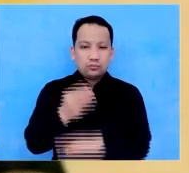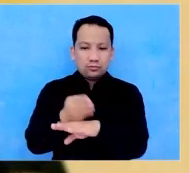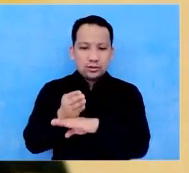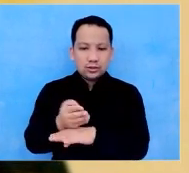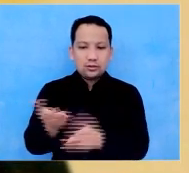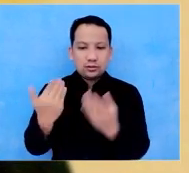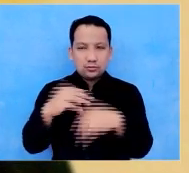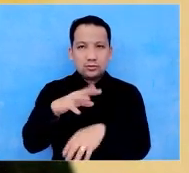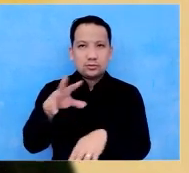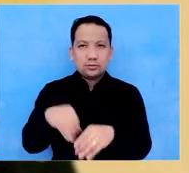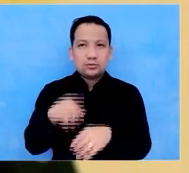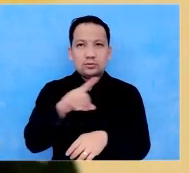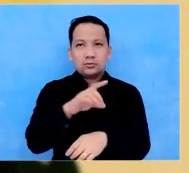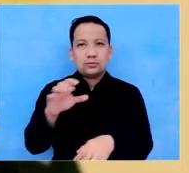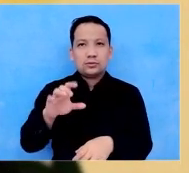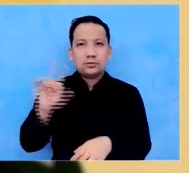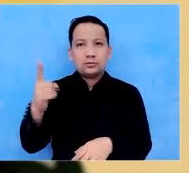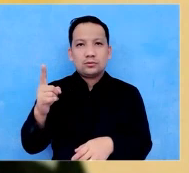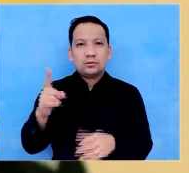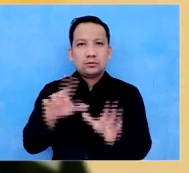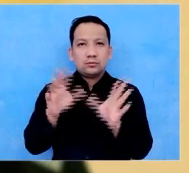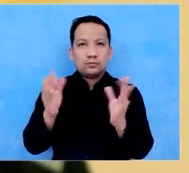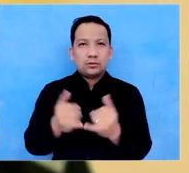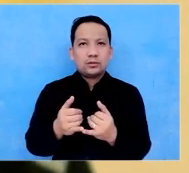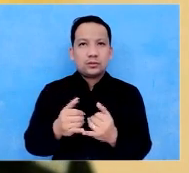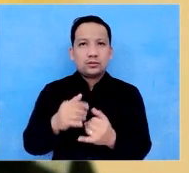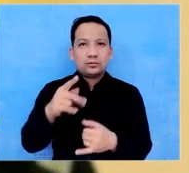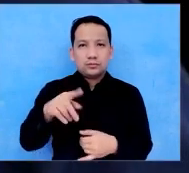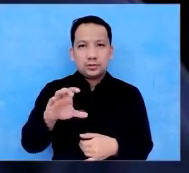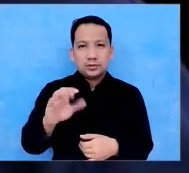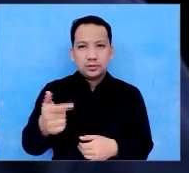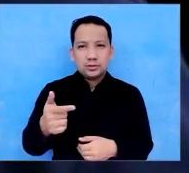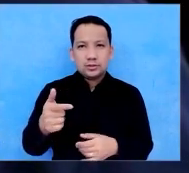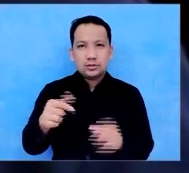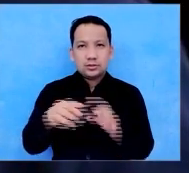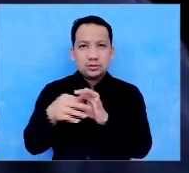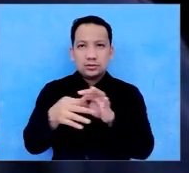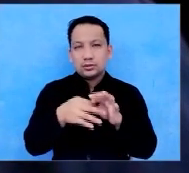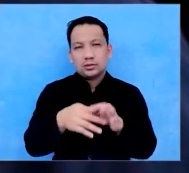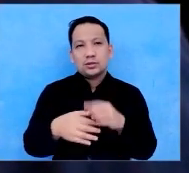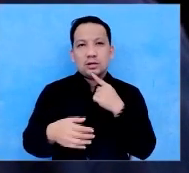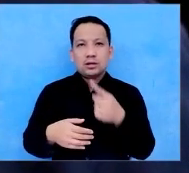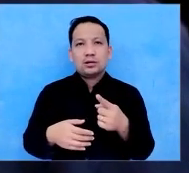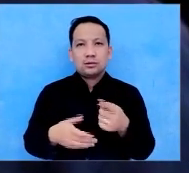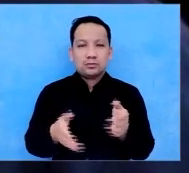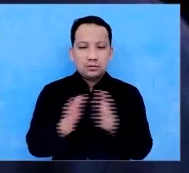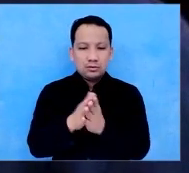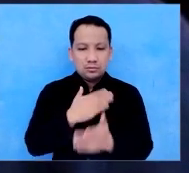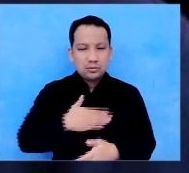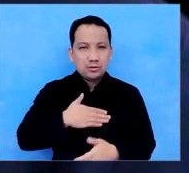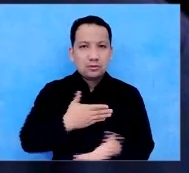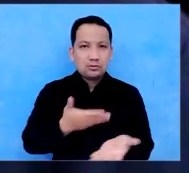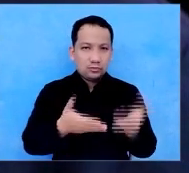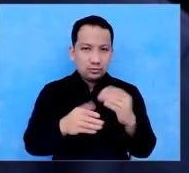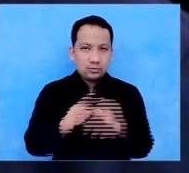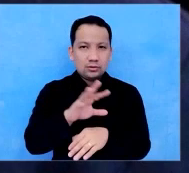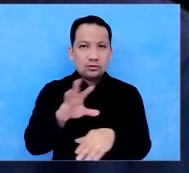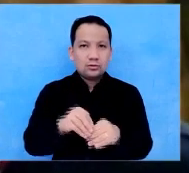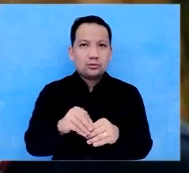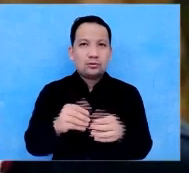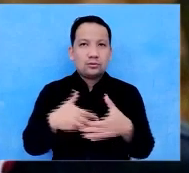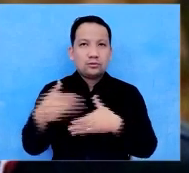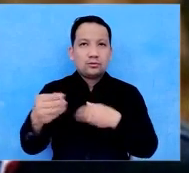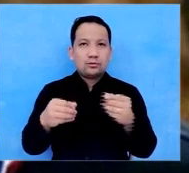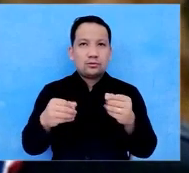sa 101st Barangay PCGA Incorporated. Pinakiusapan daw ang mga ito na umalis sa